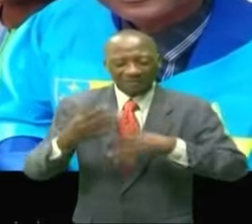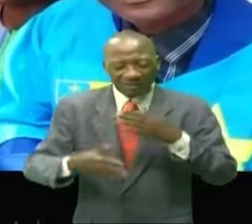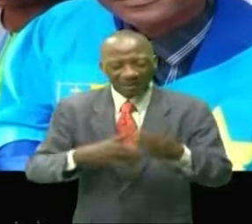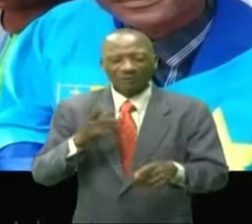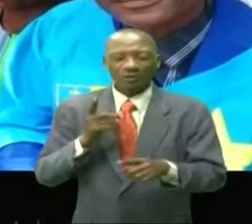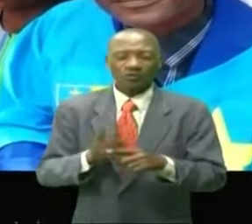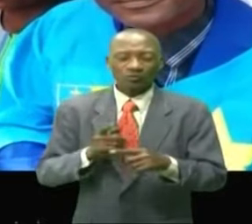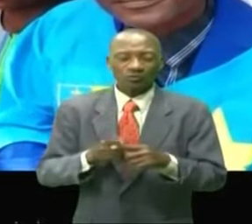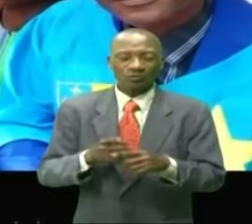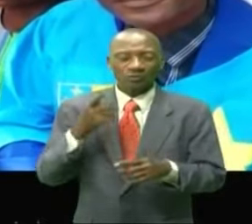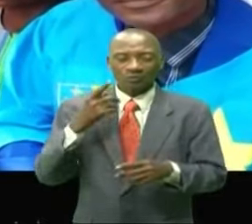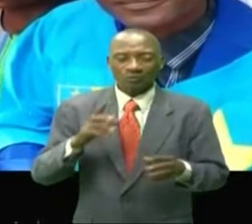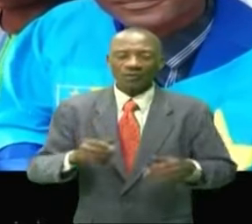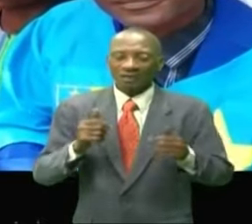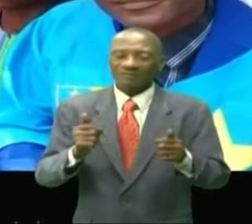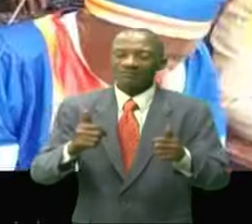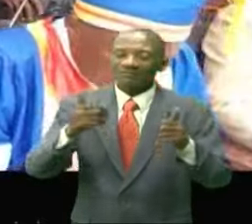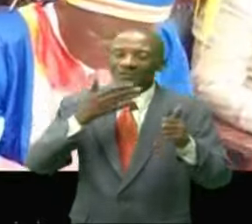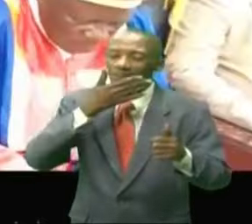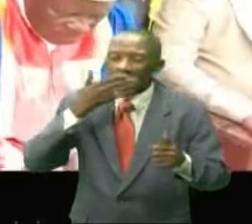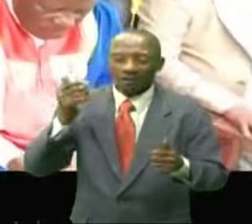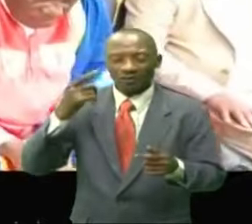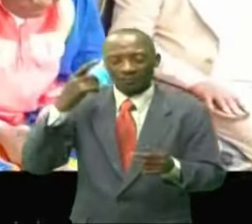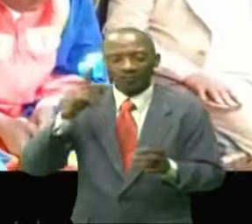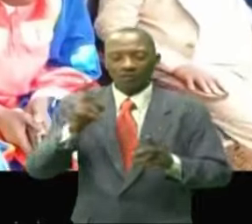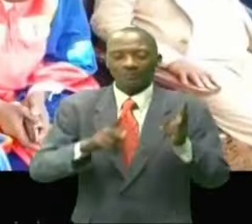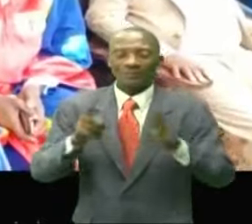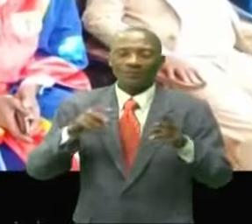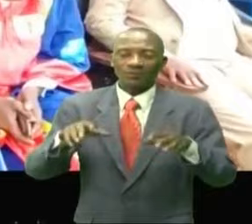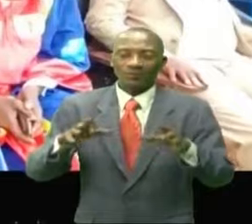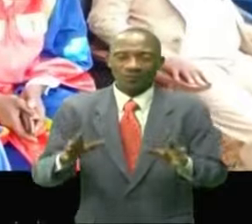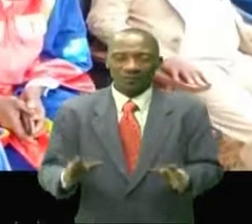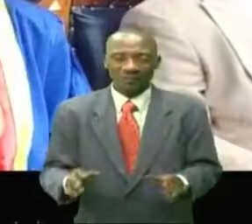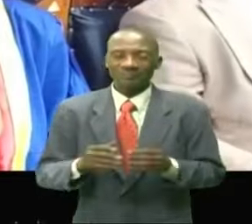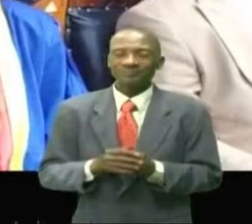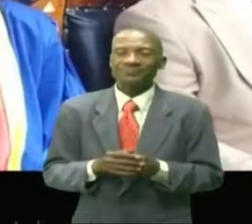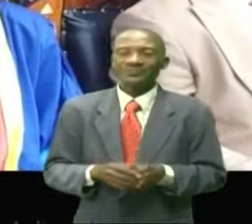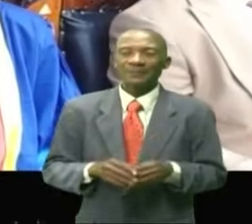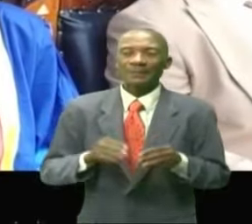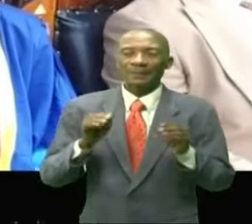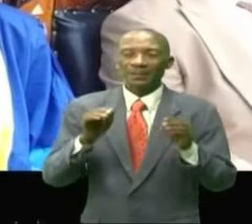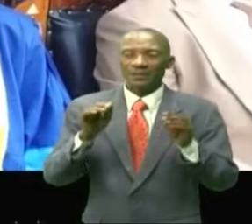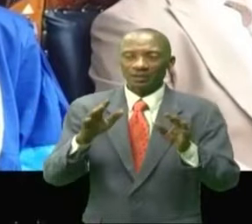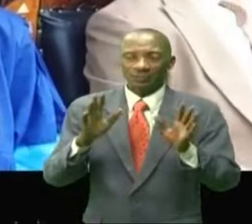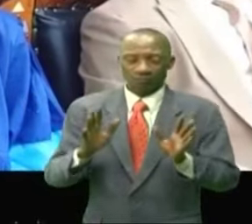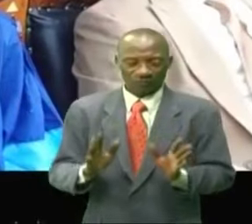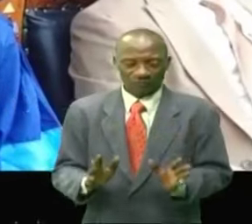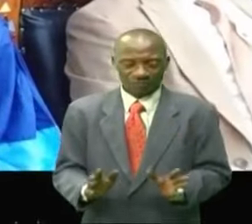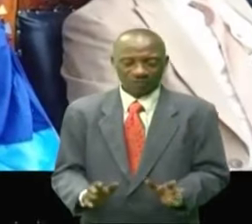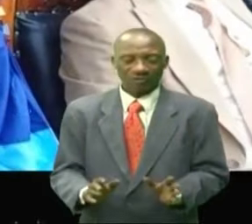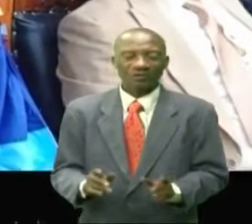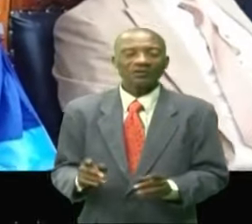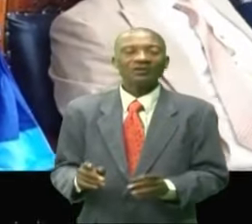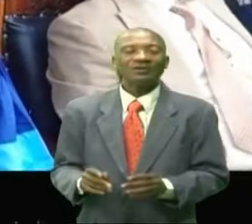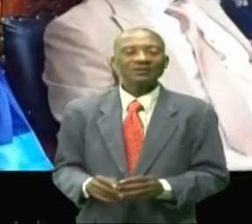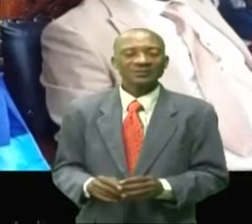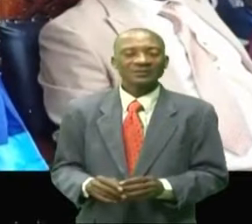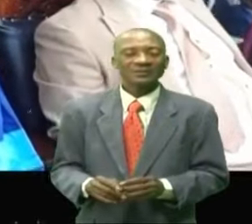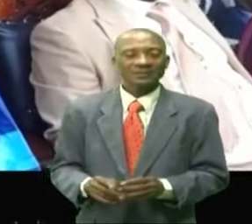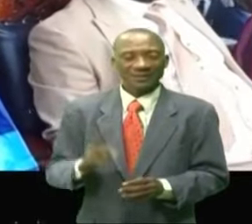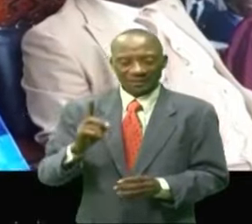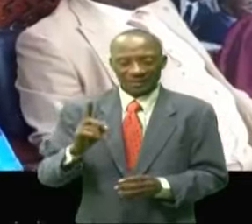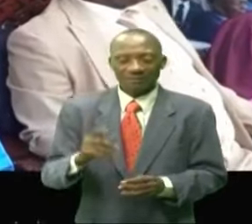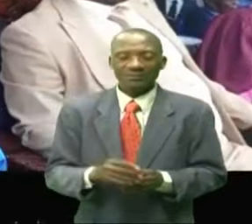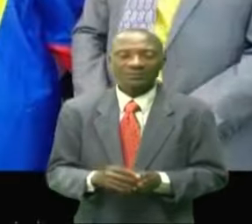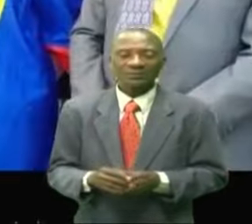des universitaires mieux scientifiques congolais. Le professeur Otto a, au cours de cette même occasion,